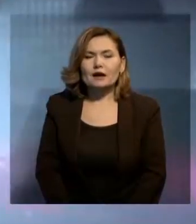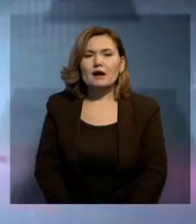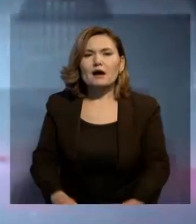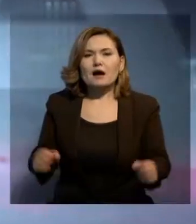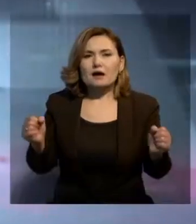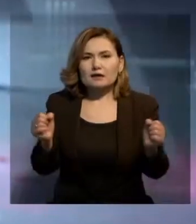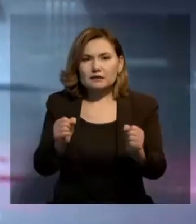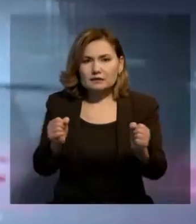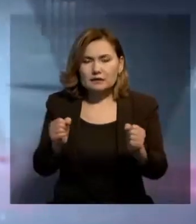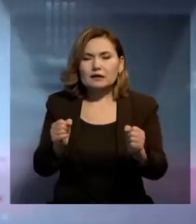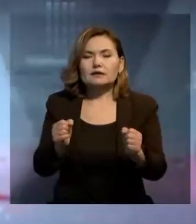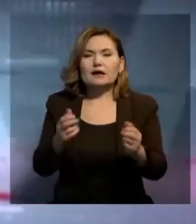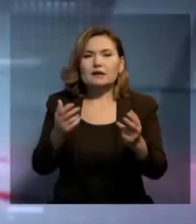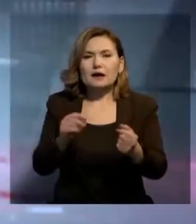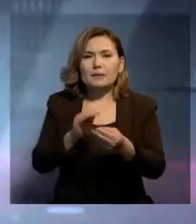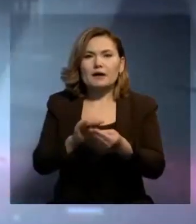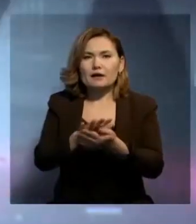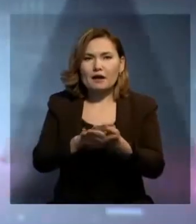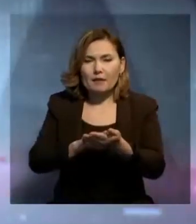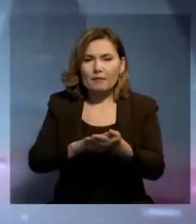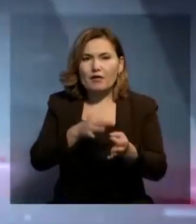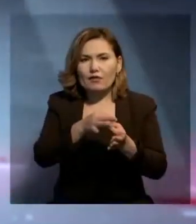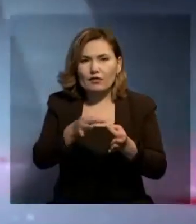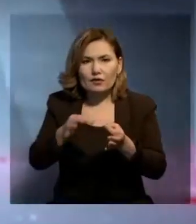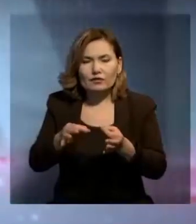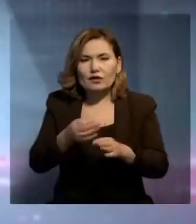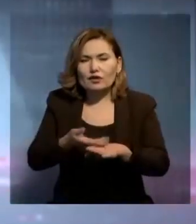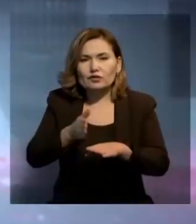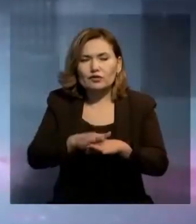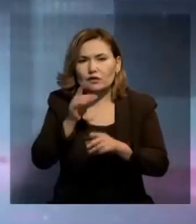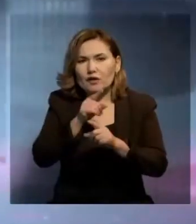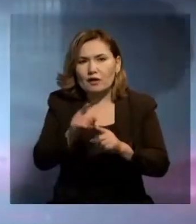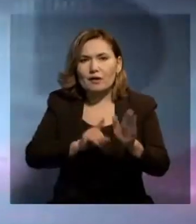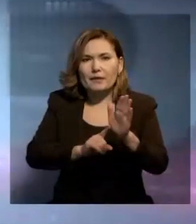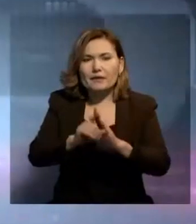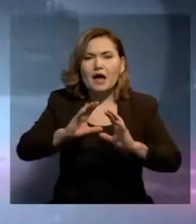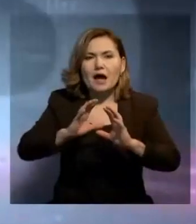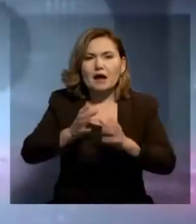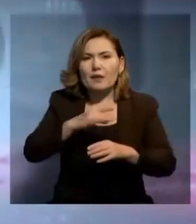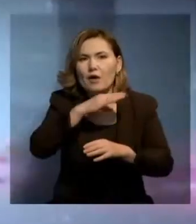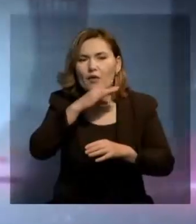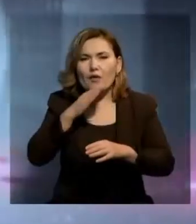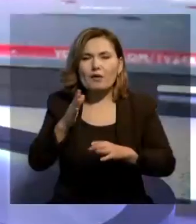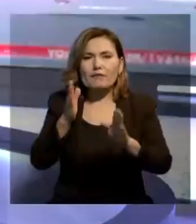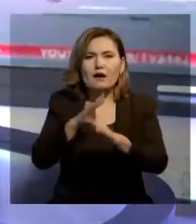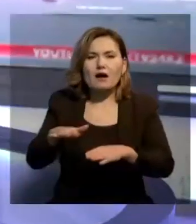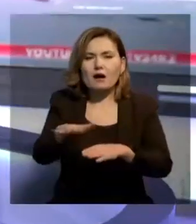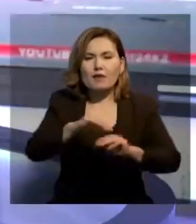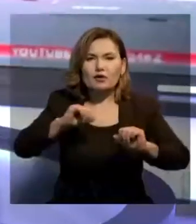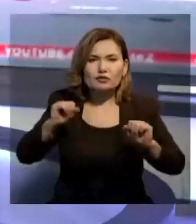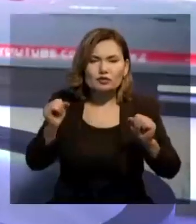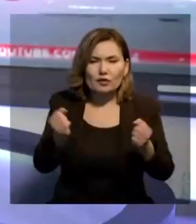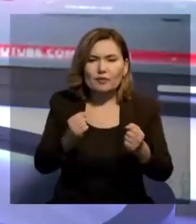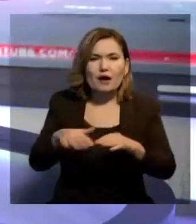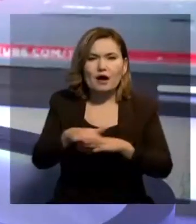Қыстың сызы біз ғана емес, біраз елге салмақ болып тұр. Әлемнің көптеген аймағында күн суытып, әбігер көбейді.